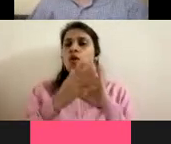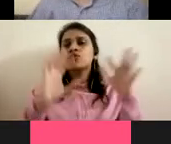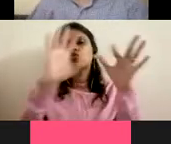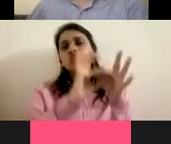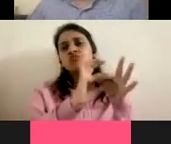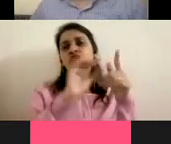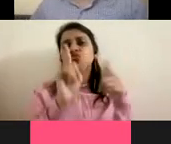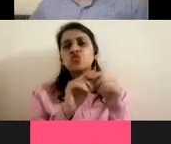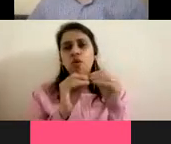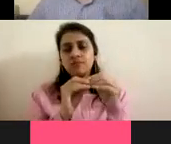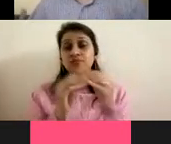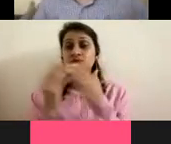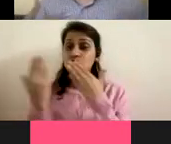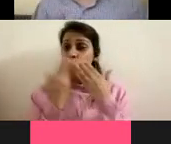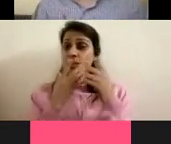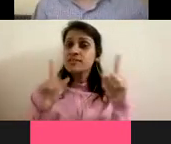जब स्कूल में भी